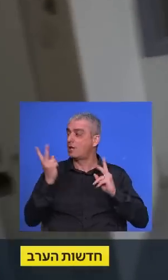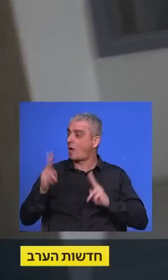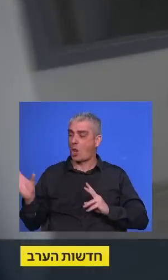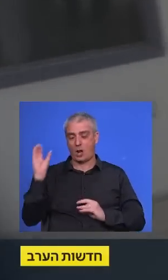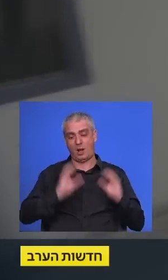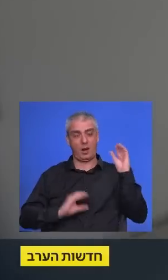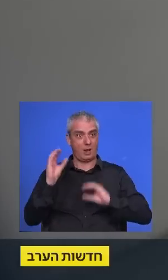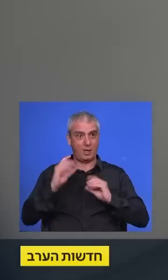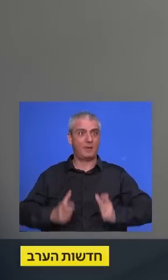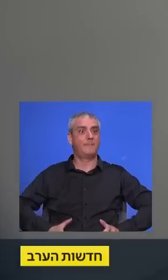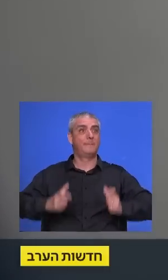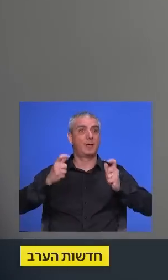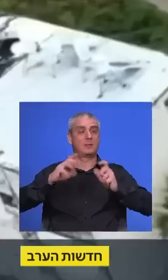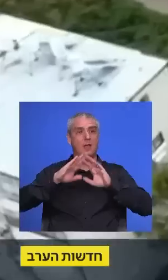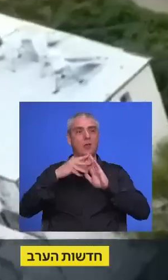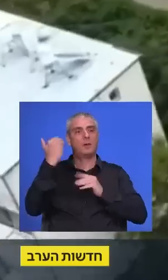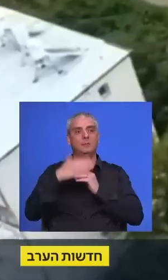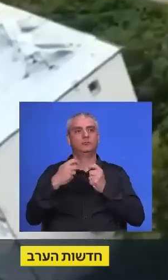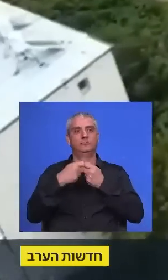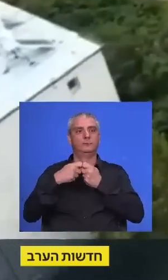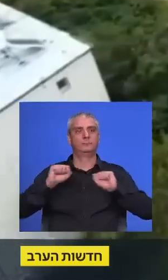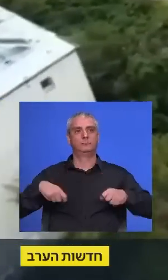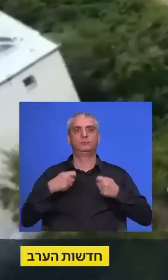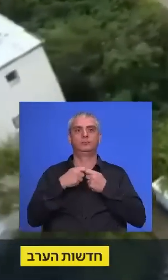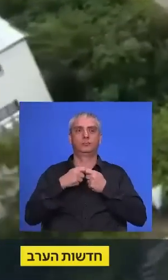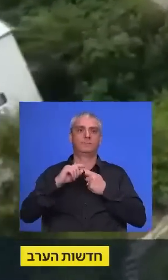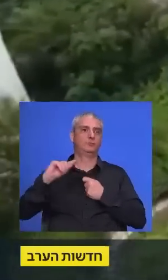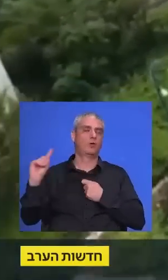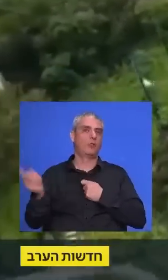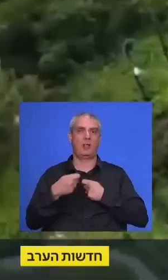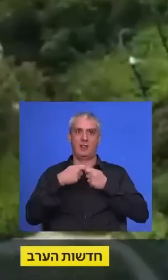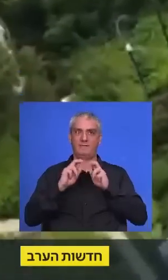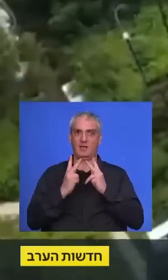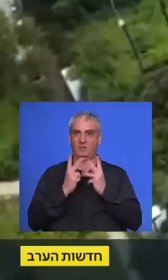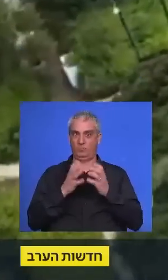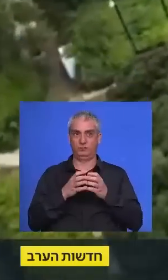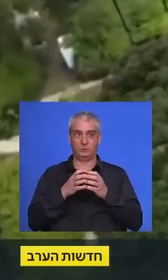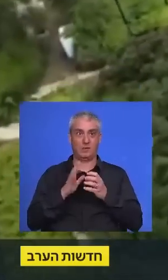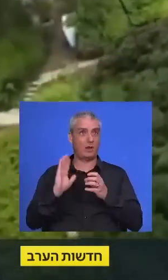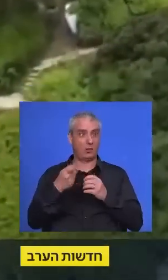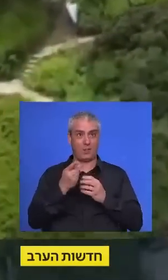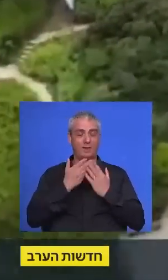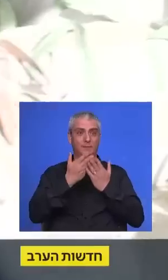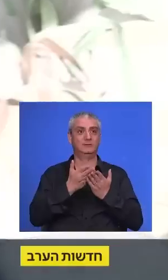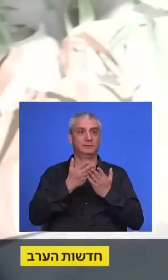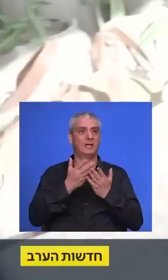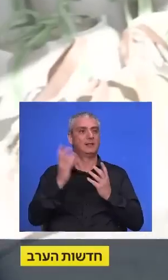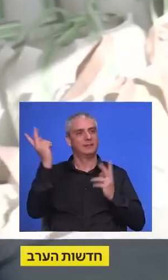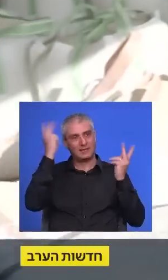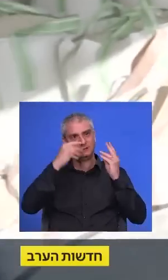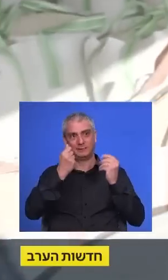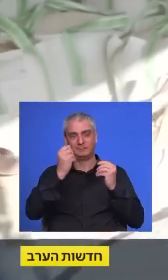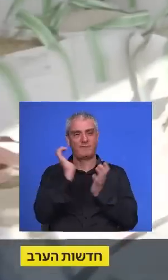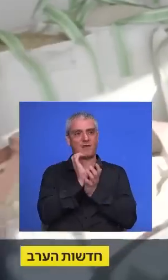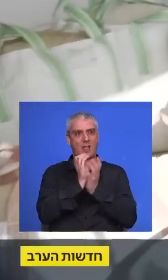יכל, והבניין כולו יהיה בסוף בבעלות משותפת של כל חברי הקבוצה. כל זה בעזרת הסדרים כספיים והלוואות